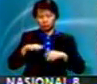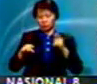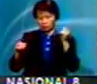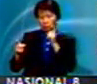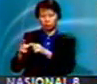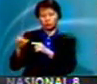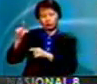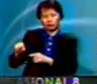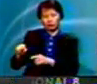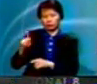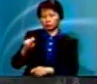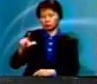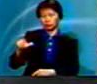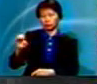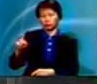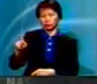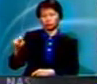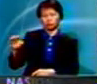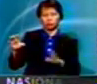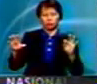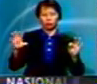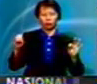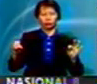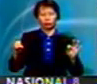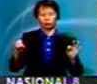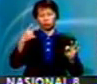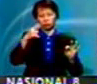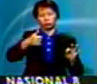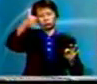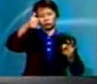pasukan kerdil Timor Leste 9-0 untuk mengungguli kumpulan A.